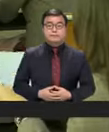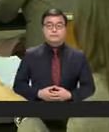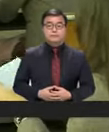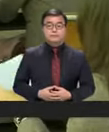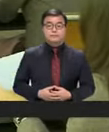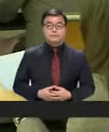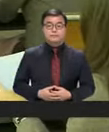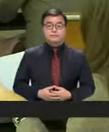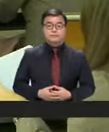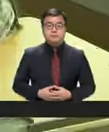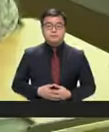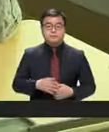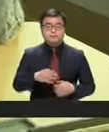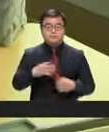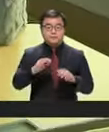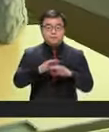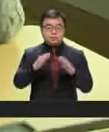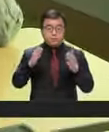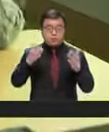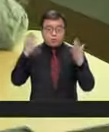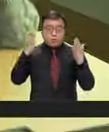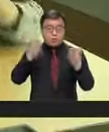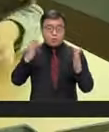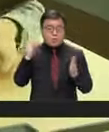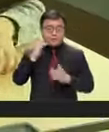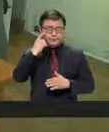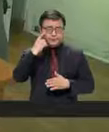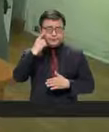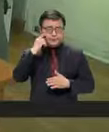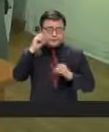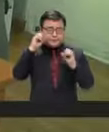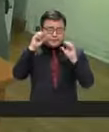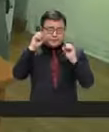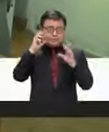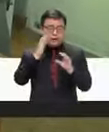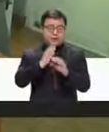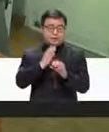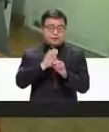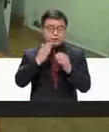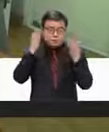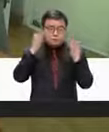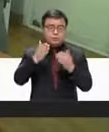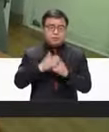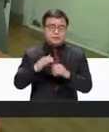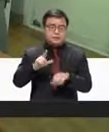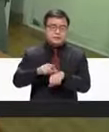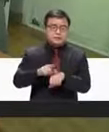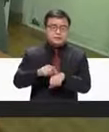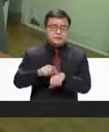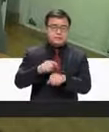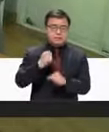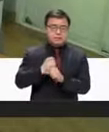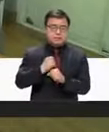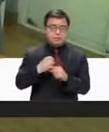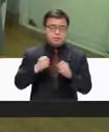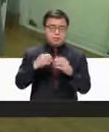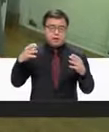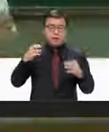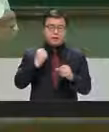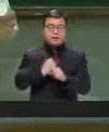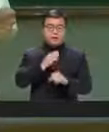교단으로 쏠린 눈, 학생들의 눈동자가 반짝입니다. 이런, 시간을 맞춰놓고 폭발하게 만들어놨어. 몇 시로 돼